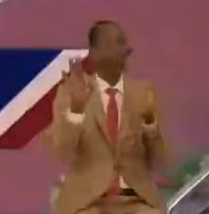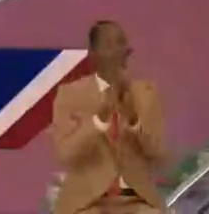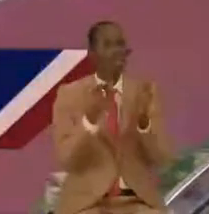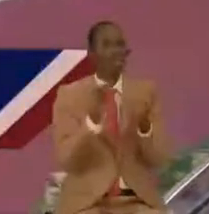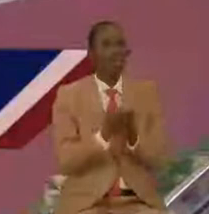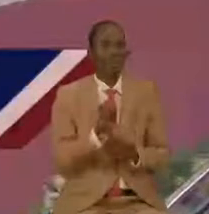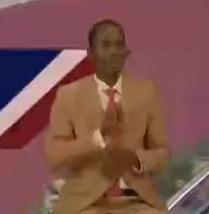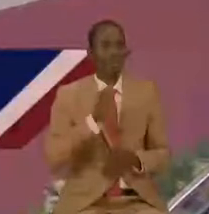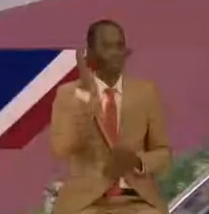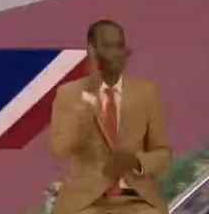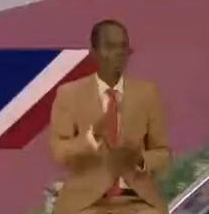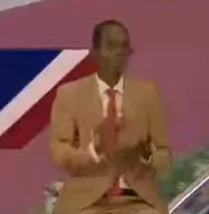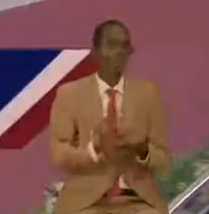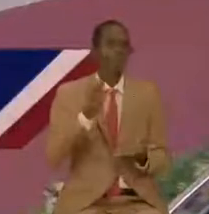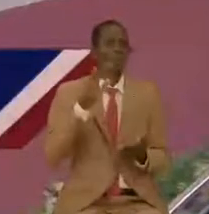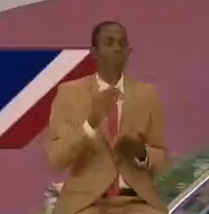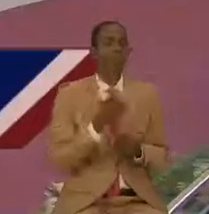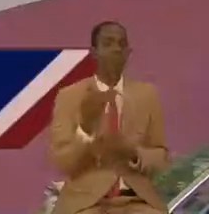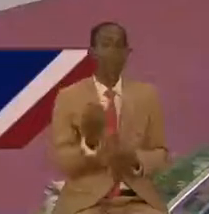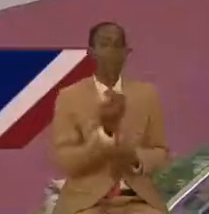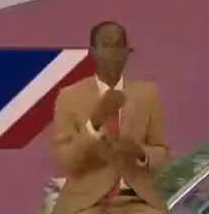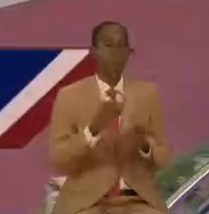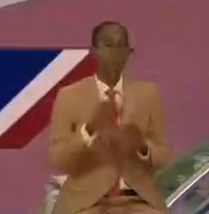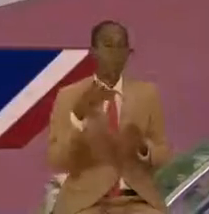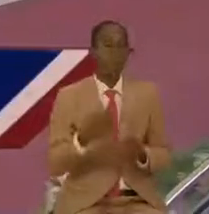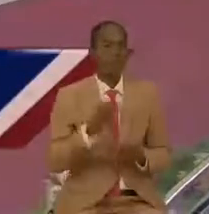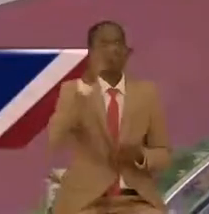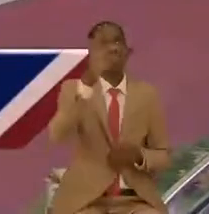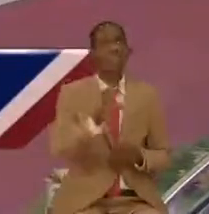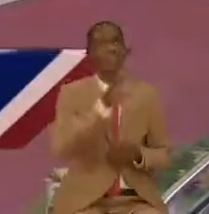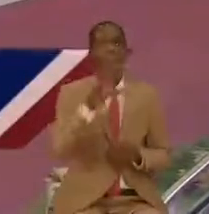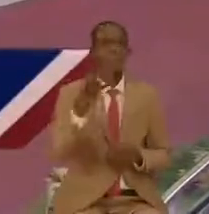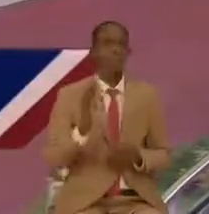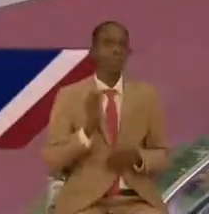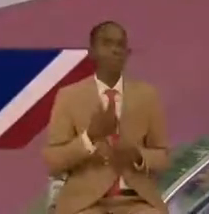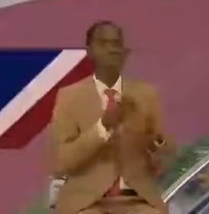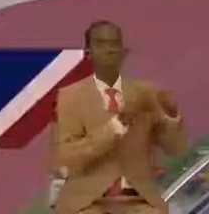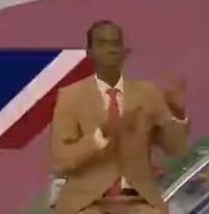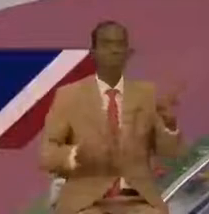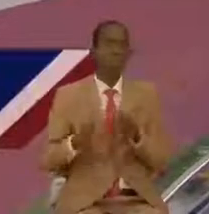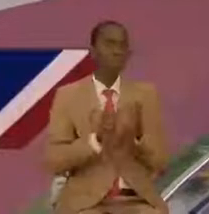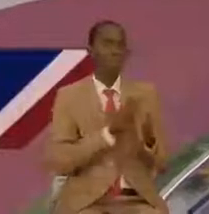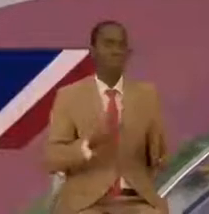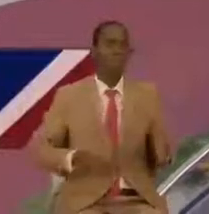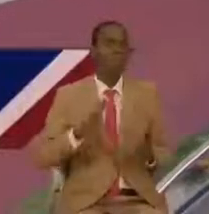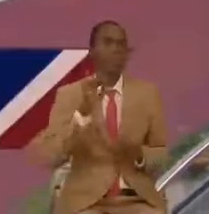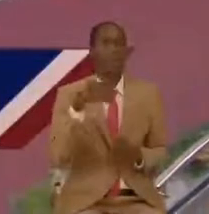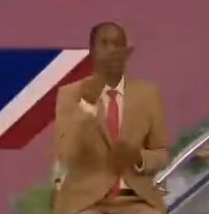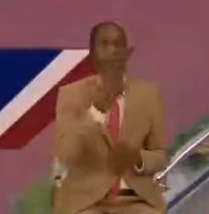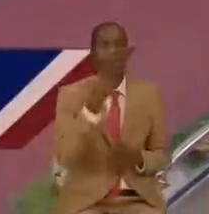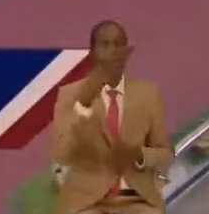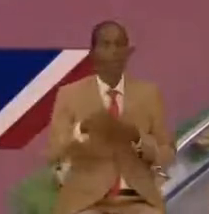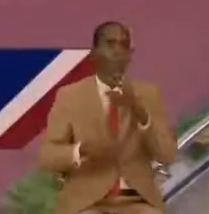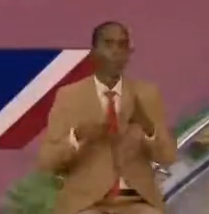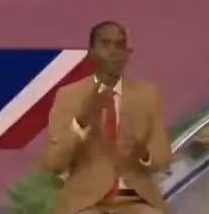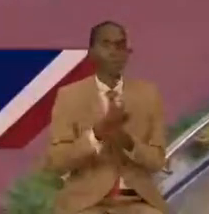Voyons Galates 6, verset 14. Pour ce qui me concerne, loin de moi la pensée de me glorifier